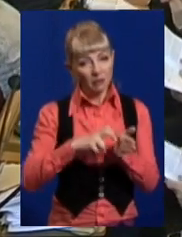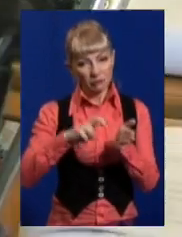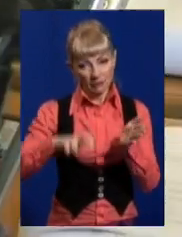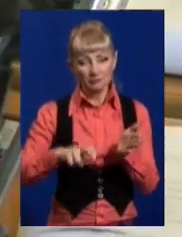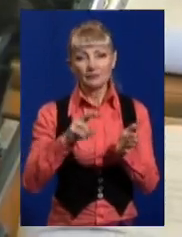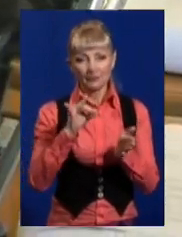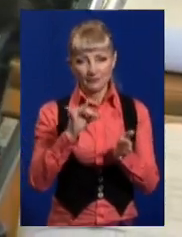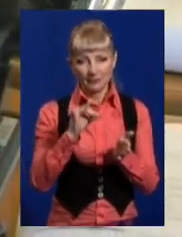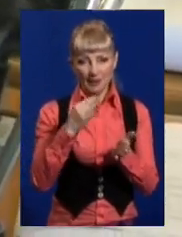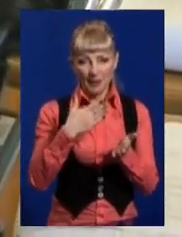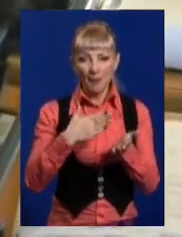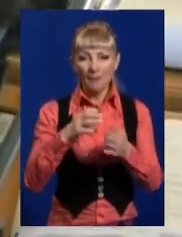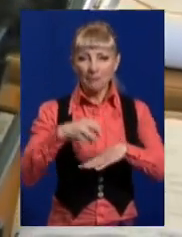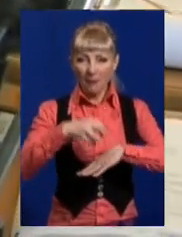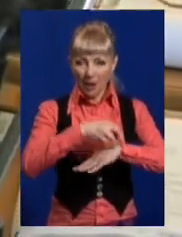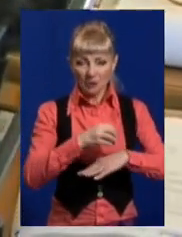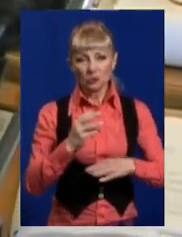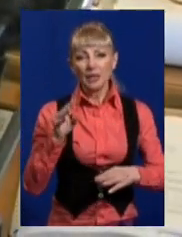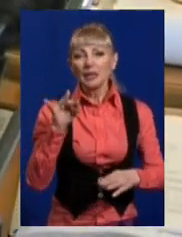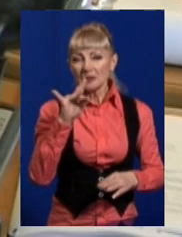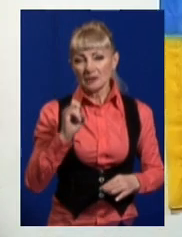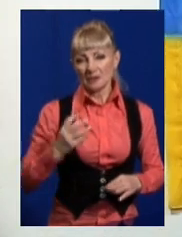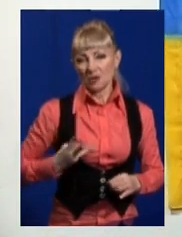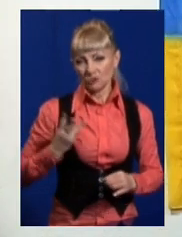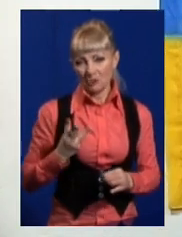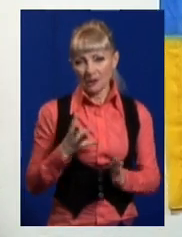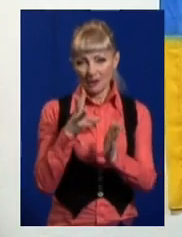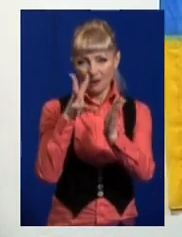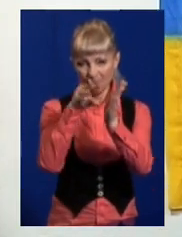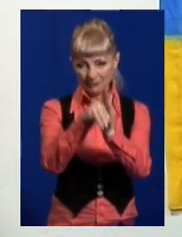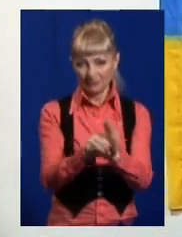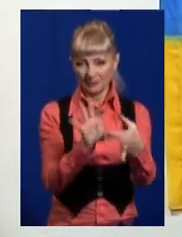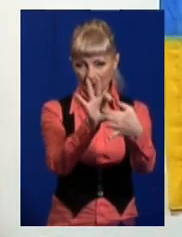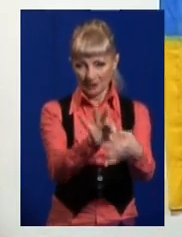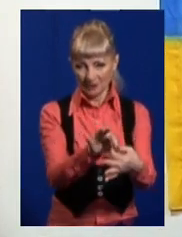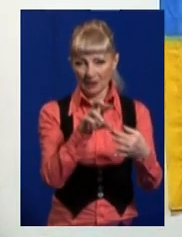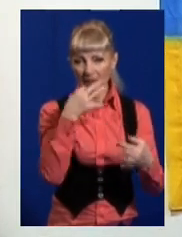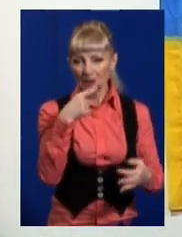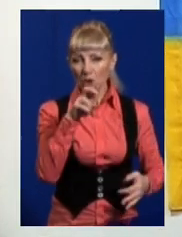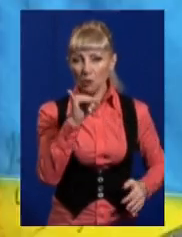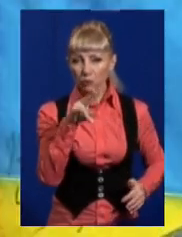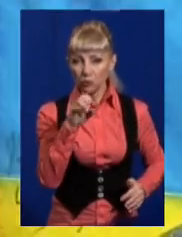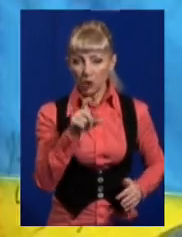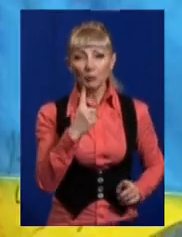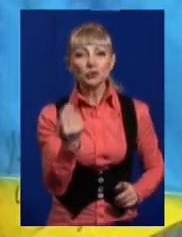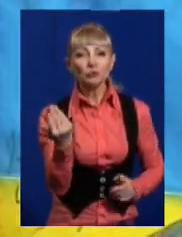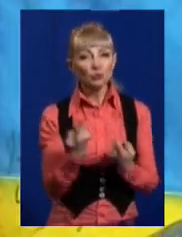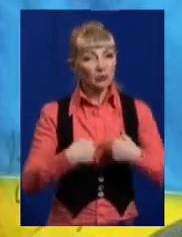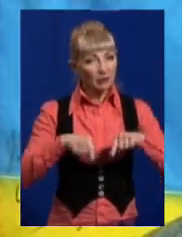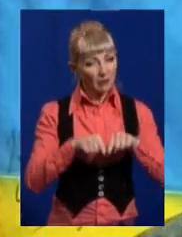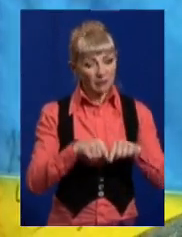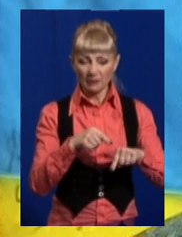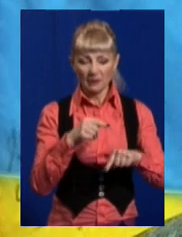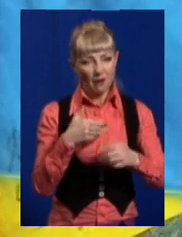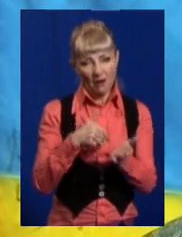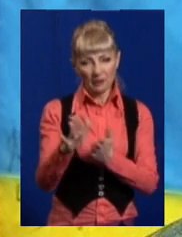через бажання приєднатися до нового об'єднання, каже депутат облради Дмитро Булах. Він пояснює, чому його фракція утрималася від